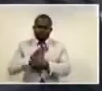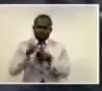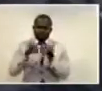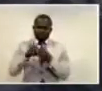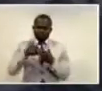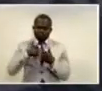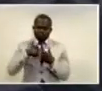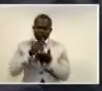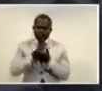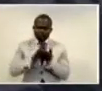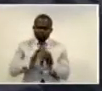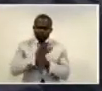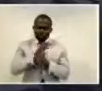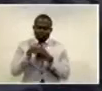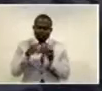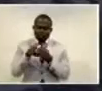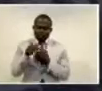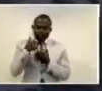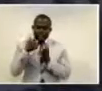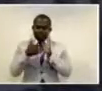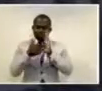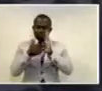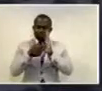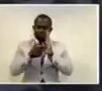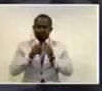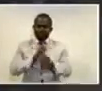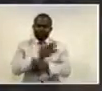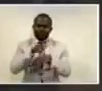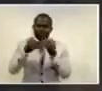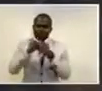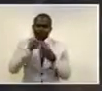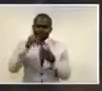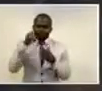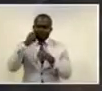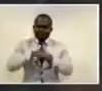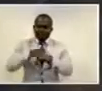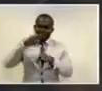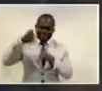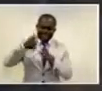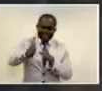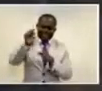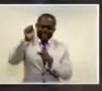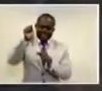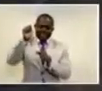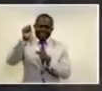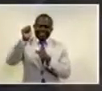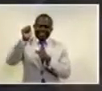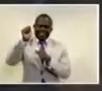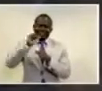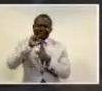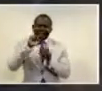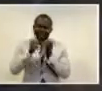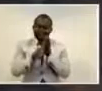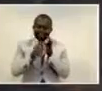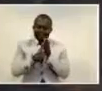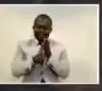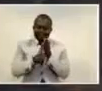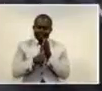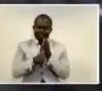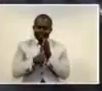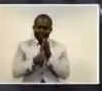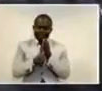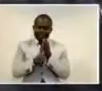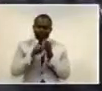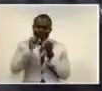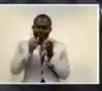Mfite zimwe mu ndirimbo naguhimbiye ngaragaza imwe mu kuri. Ntabwo turi bubone umwanya wabyo. Nakibazo, nakibazo nyakuba Perezida